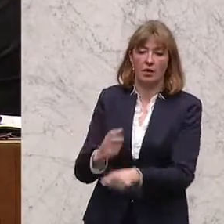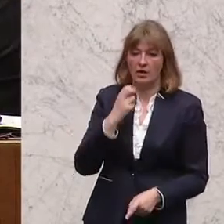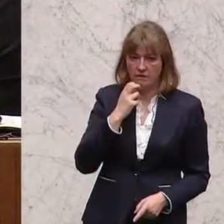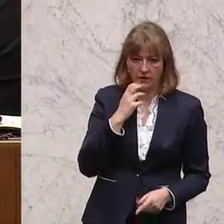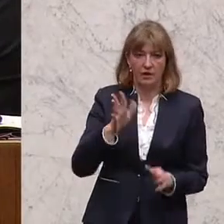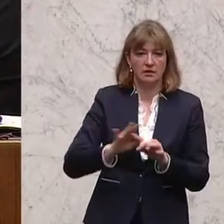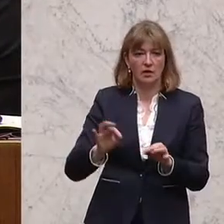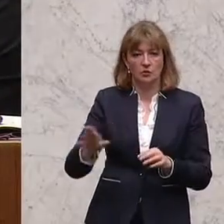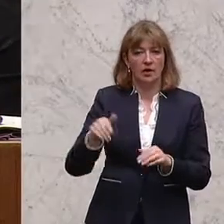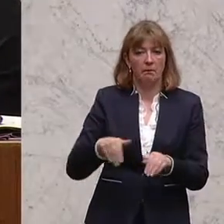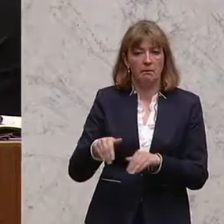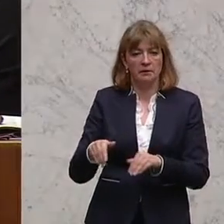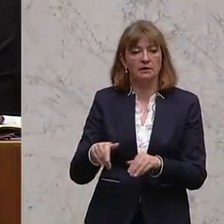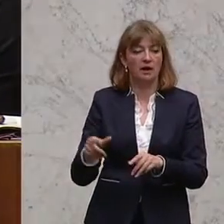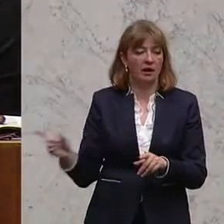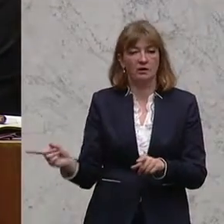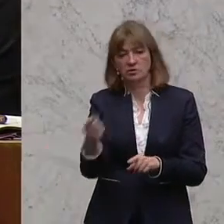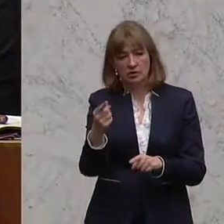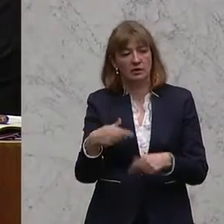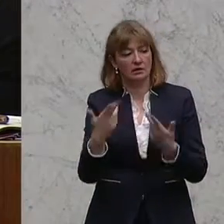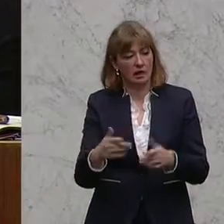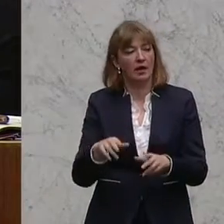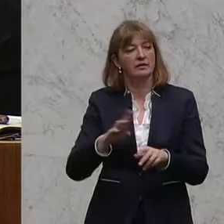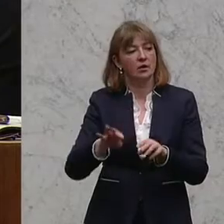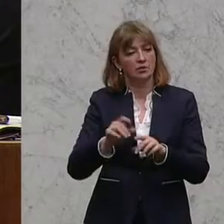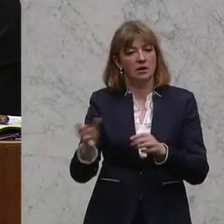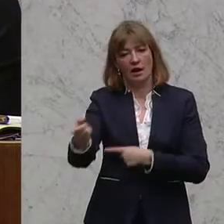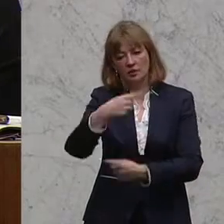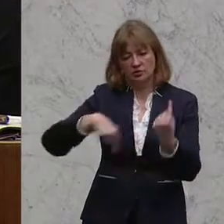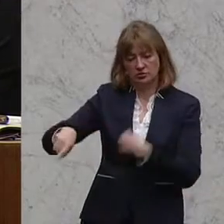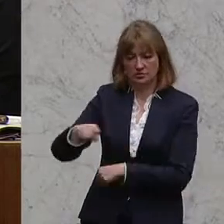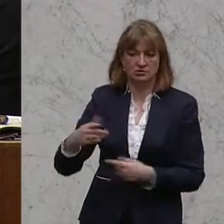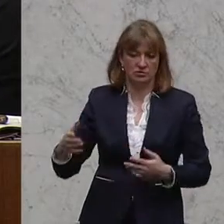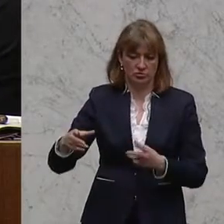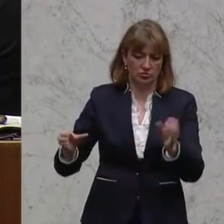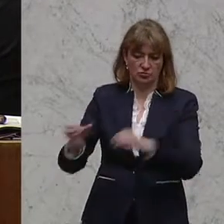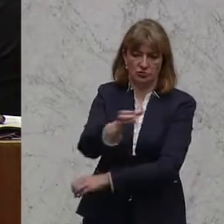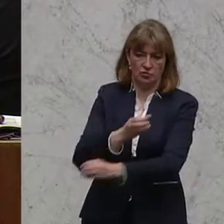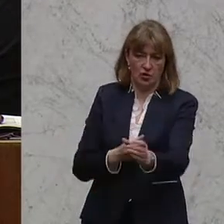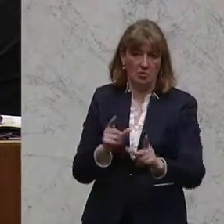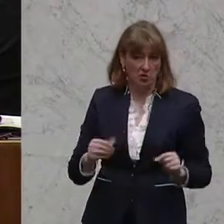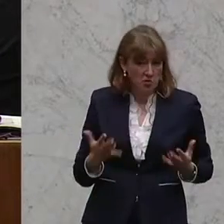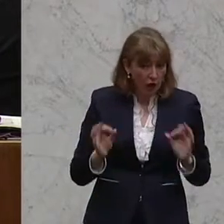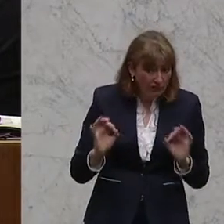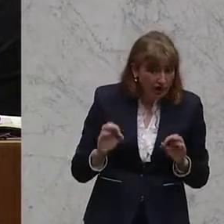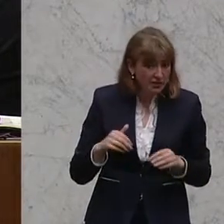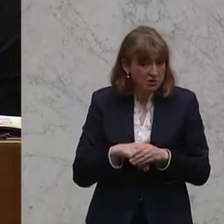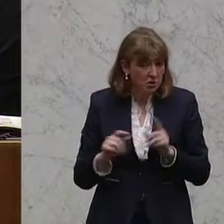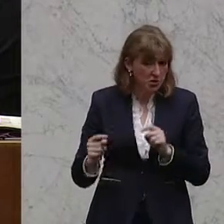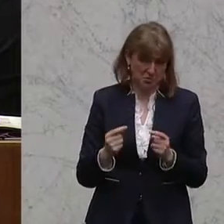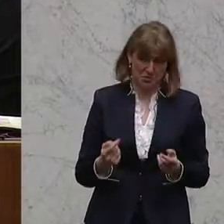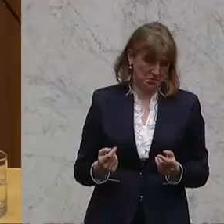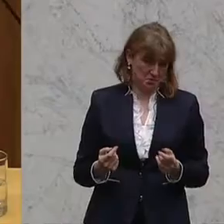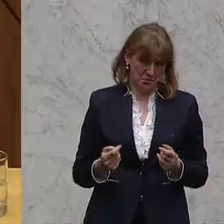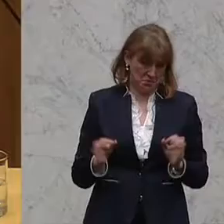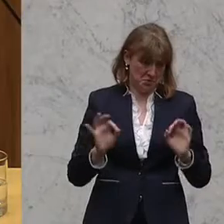die niederösterreichische Ministerin ab und schickt den niederösterreichischen Minister wieder eine. Also das hat mit einer Qualifikation oder mit einer Diskussion von Qualifikation nichts